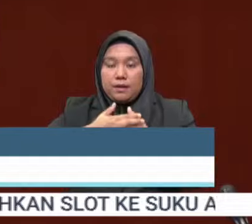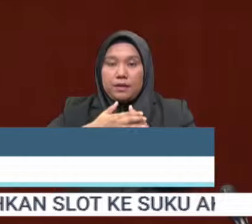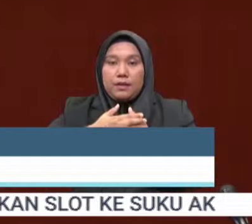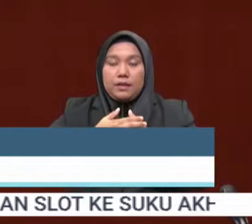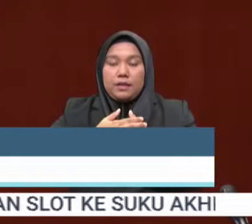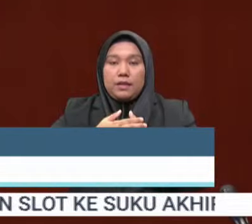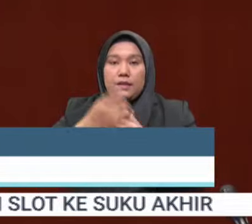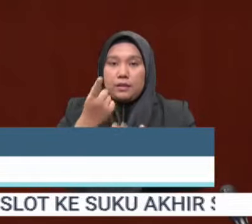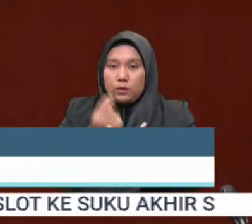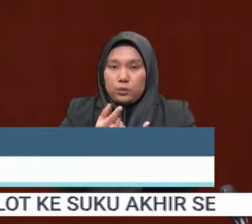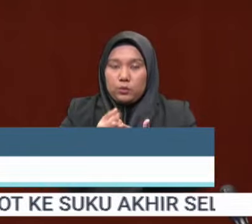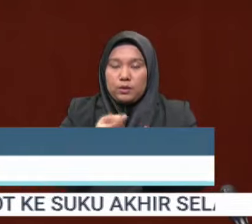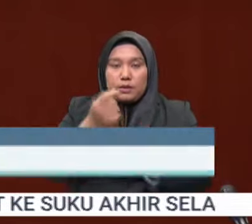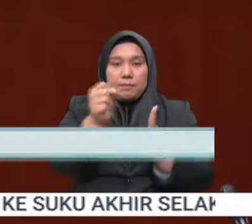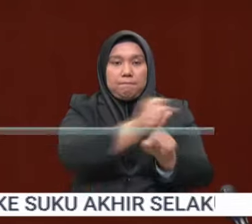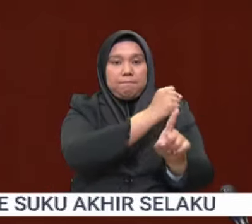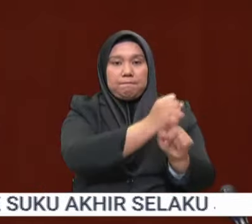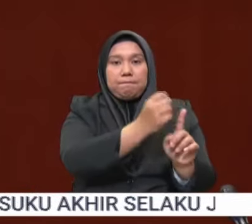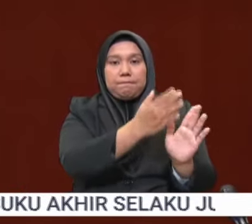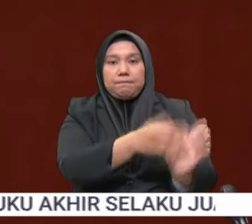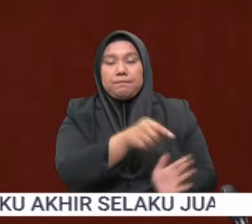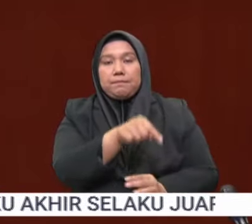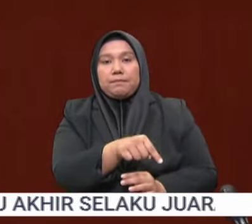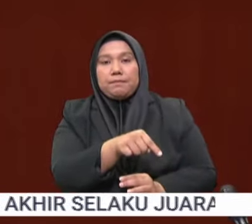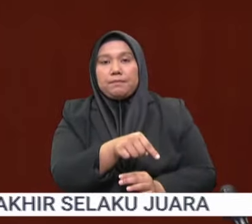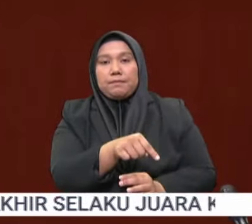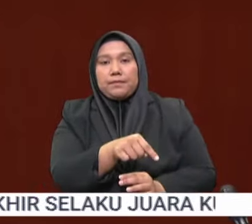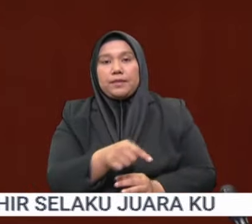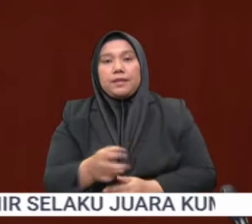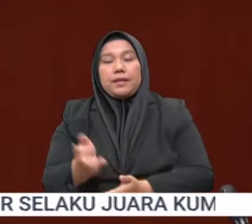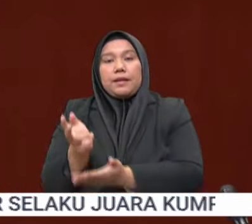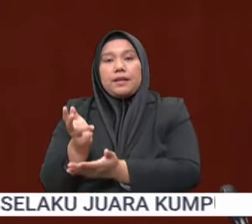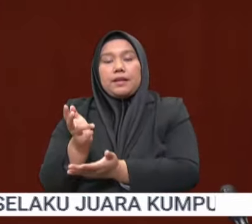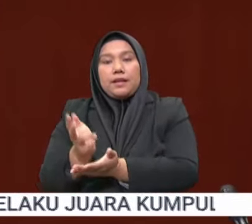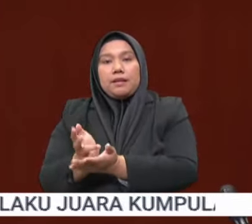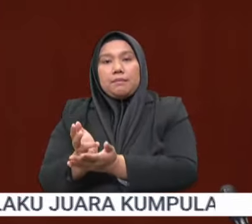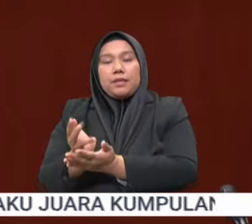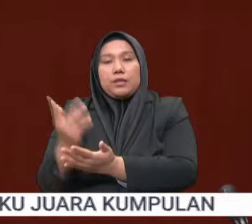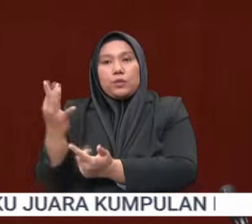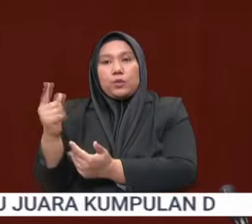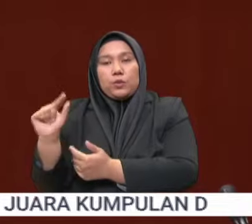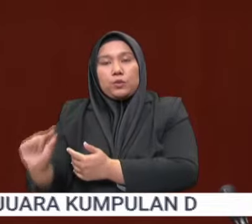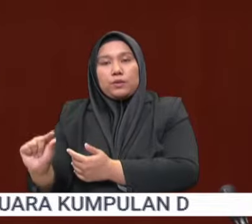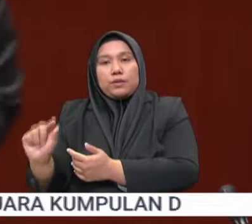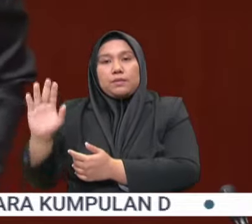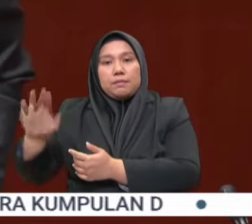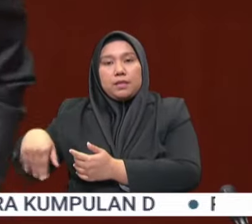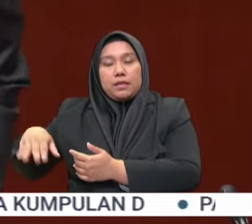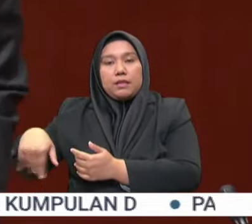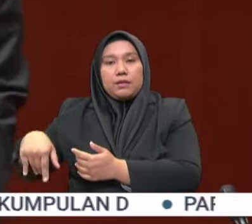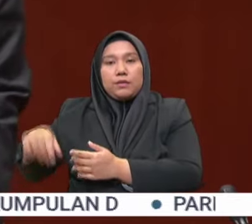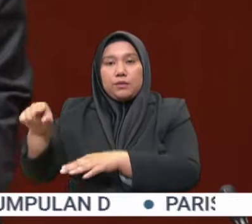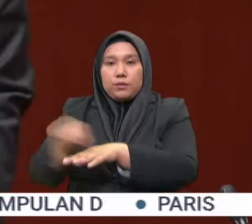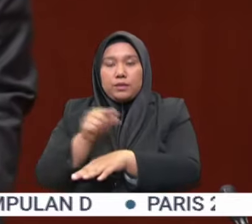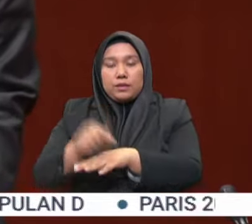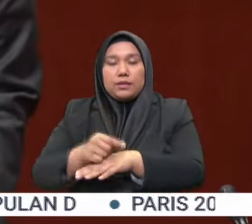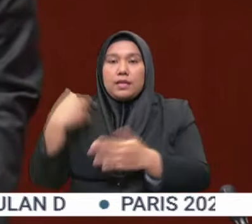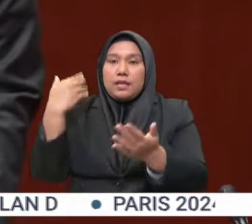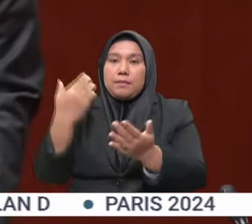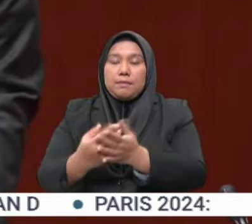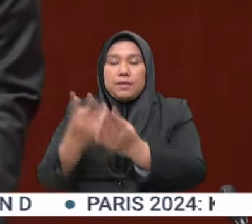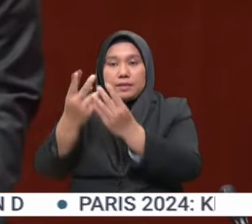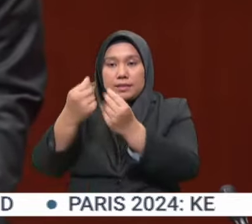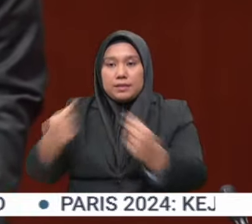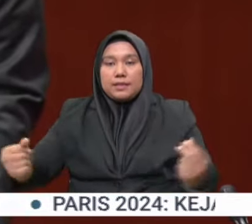wang kepada mangsa secara temporary. Ya. Parking dulu. Dia belum guna sehingga kes dia itu diselesaikan di peringkat mahkamah. Jadi